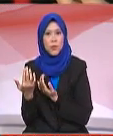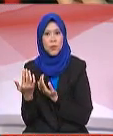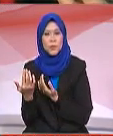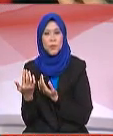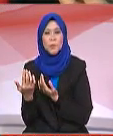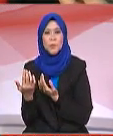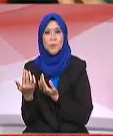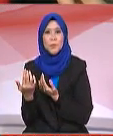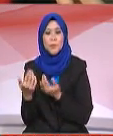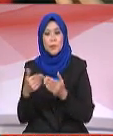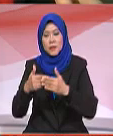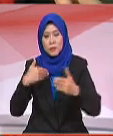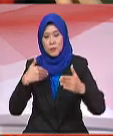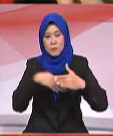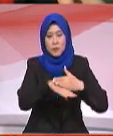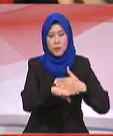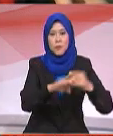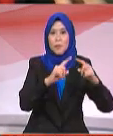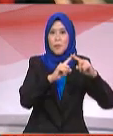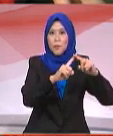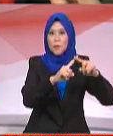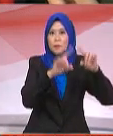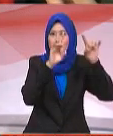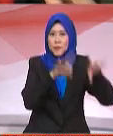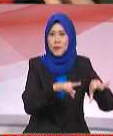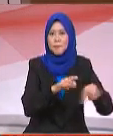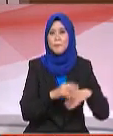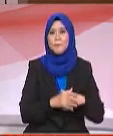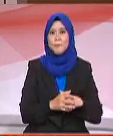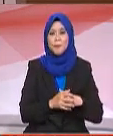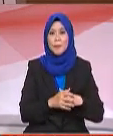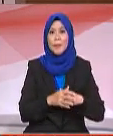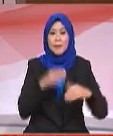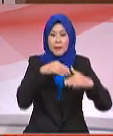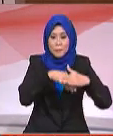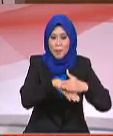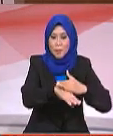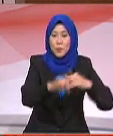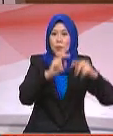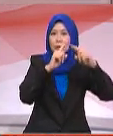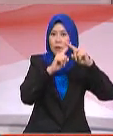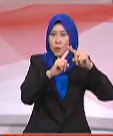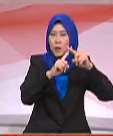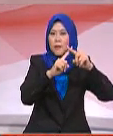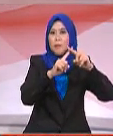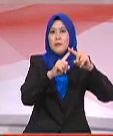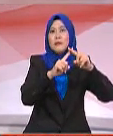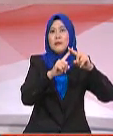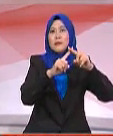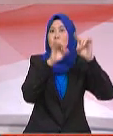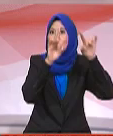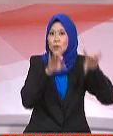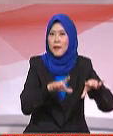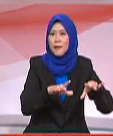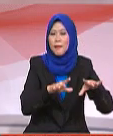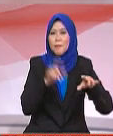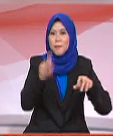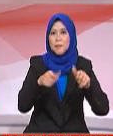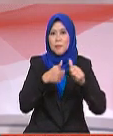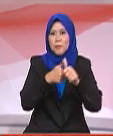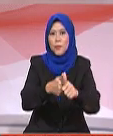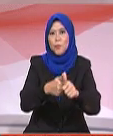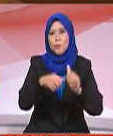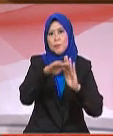dan sebelum masuk ke dewan peperiksaan. Masuk dewan peperiksaan pun kita ada peraturan SOP yang dipatuhi